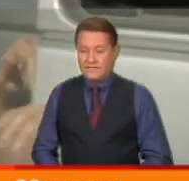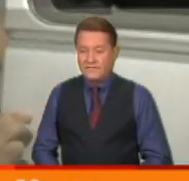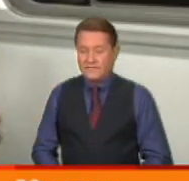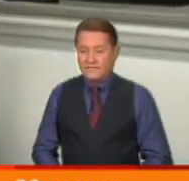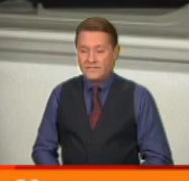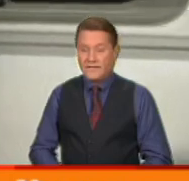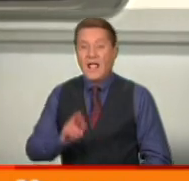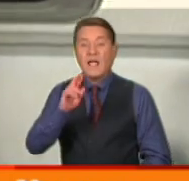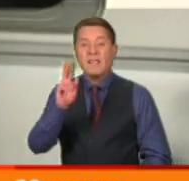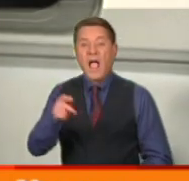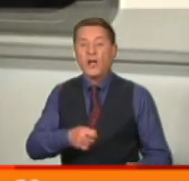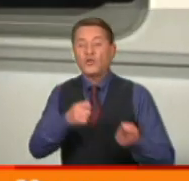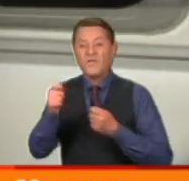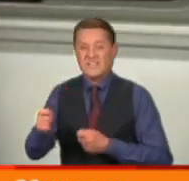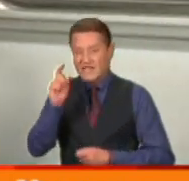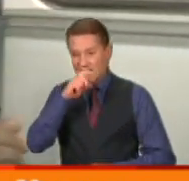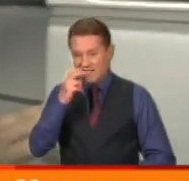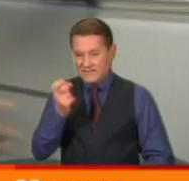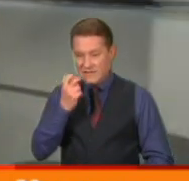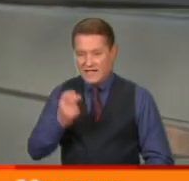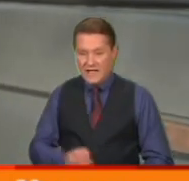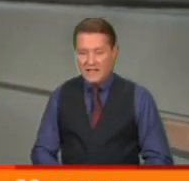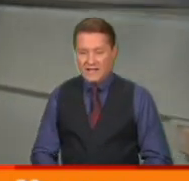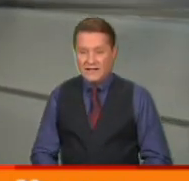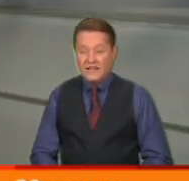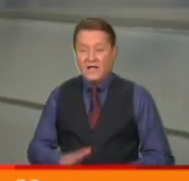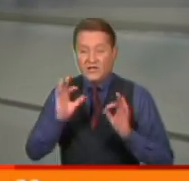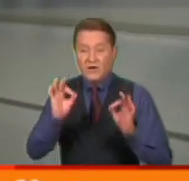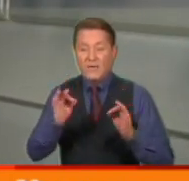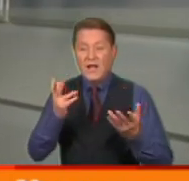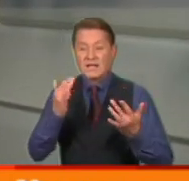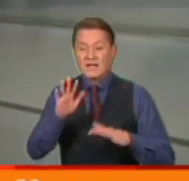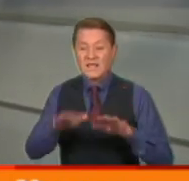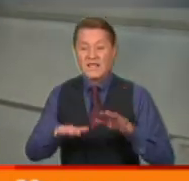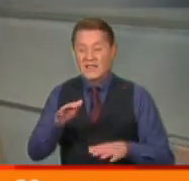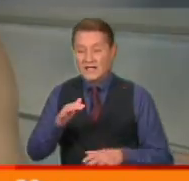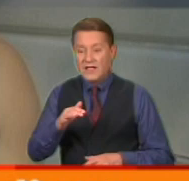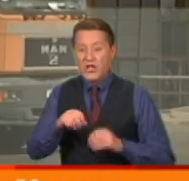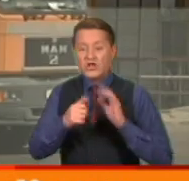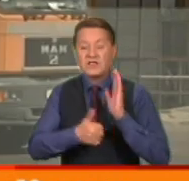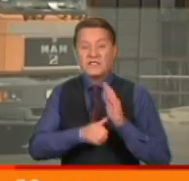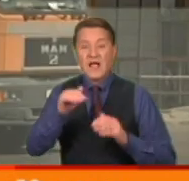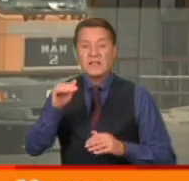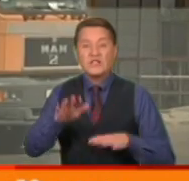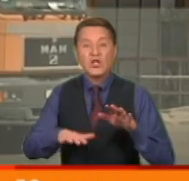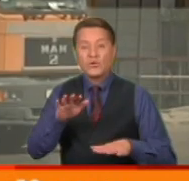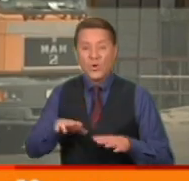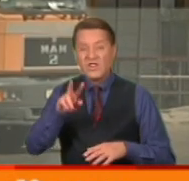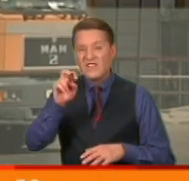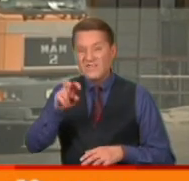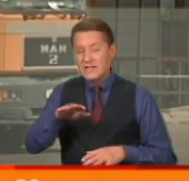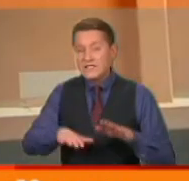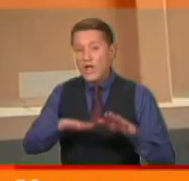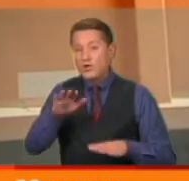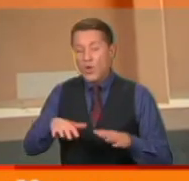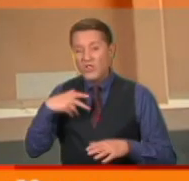Як довезли? То нормально. Нормально? А скільки сміття? 16 тонн було. 200 тонн львівського